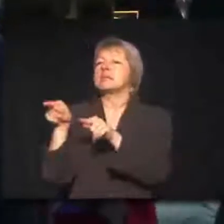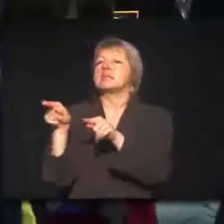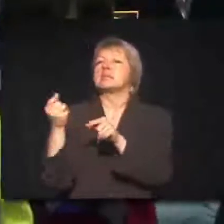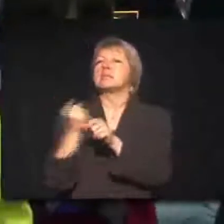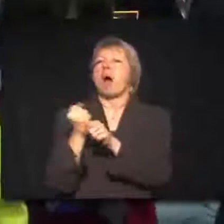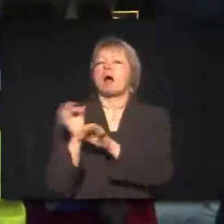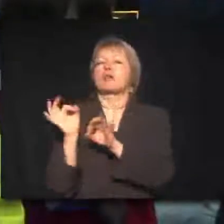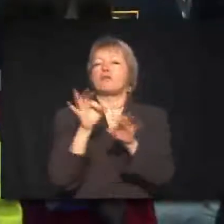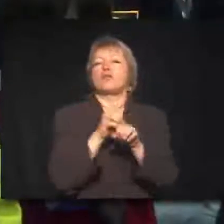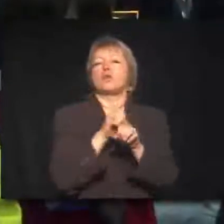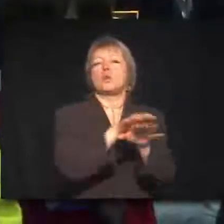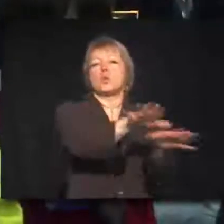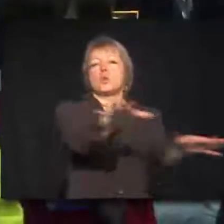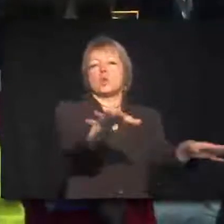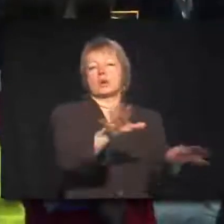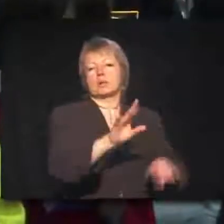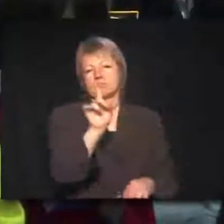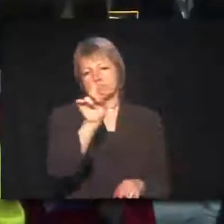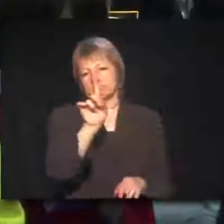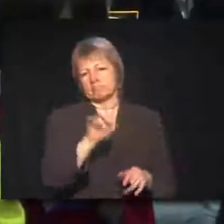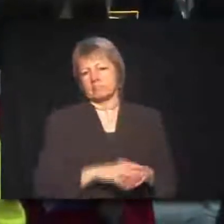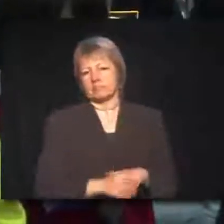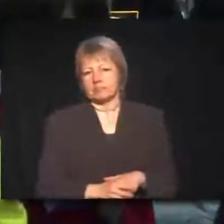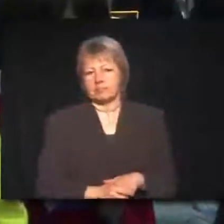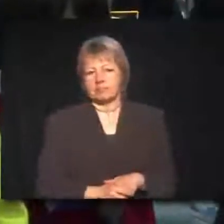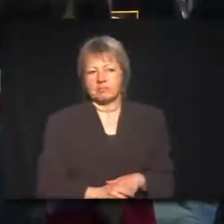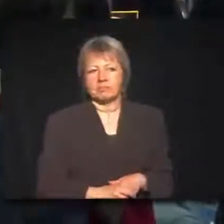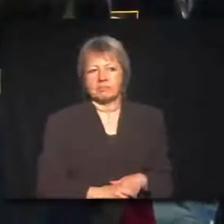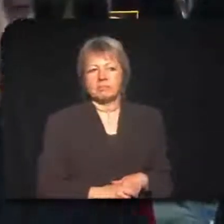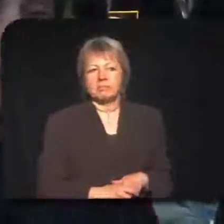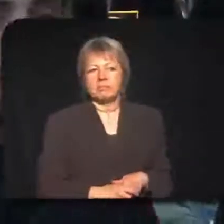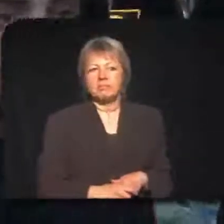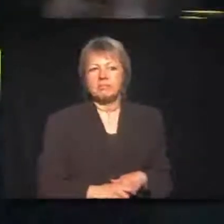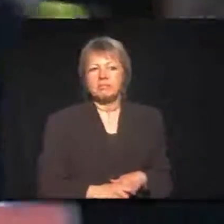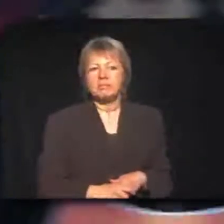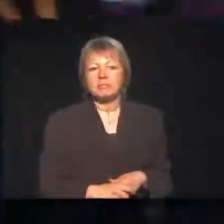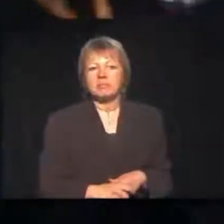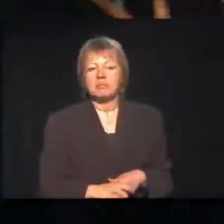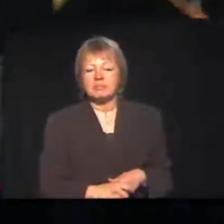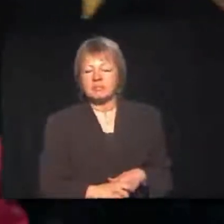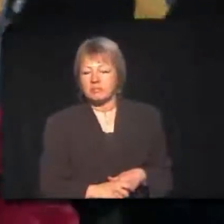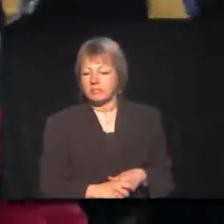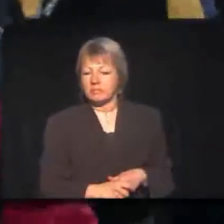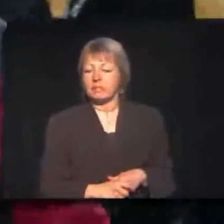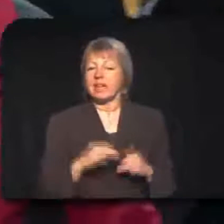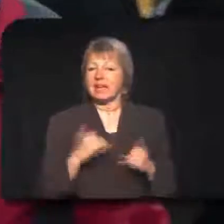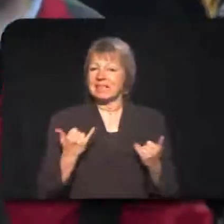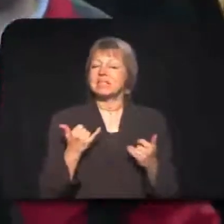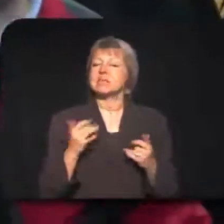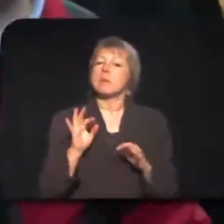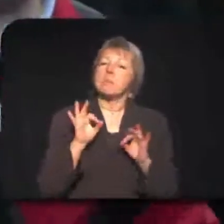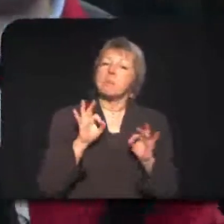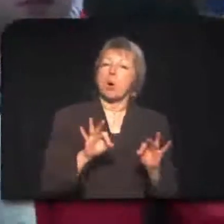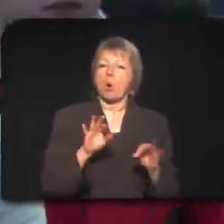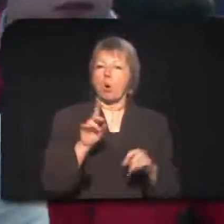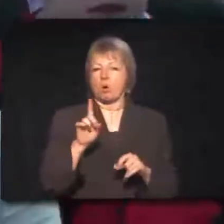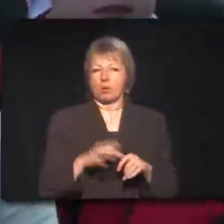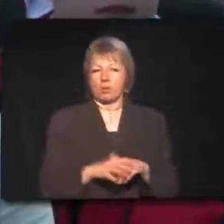vielleicht hätten wir nicht etwas versprechen sorry du warst drüber Probe bitte